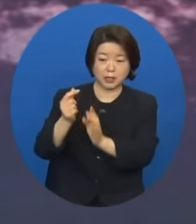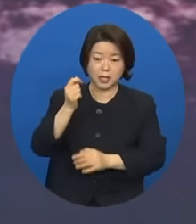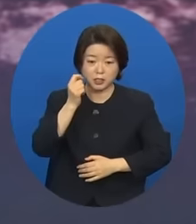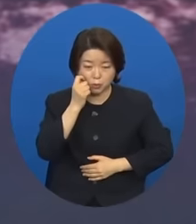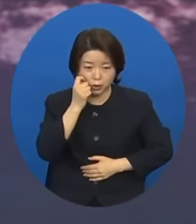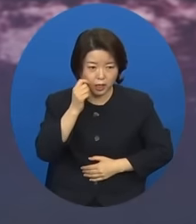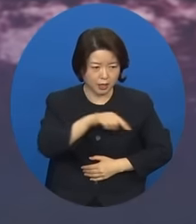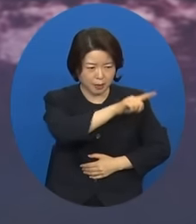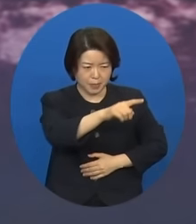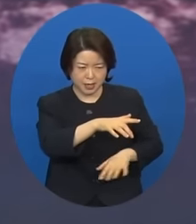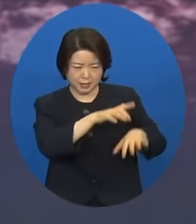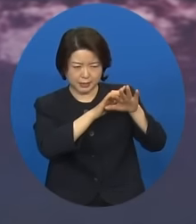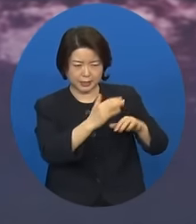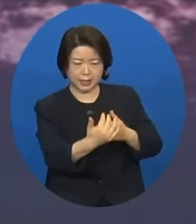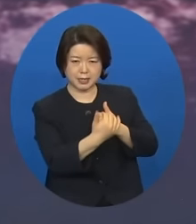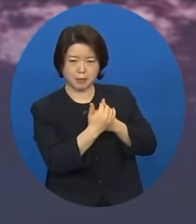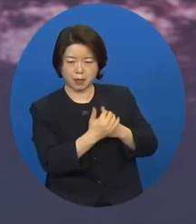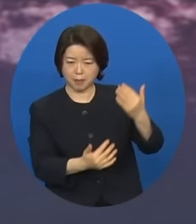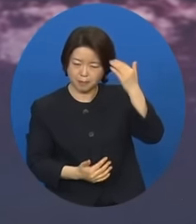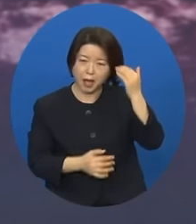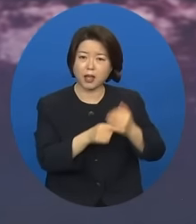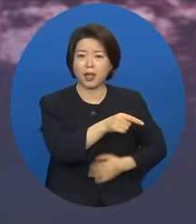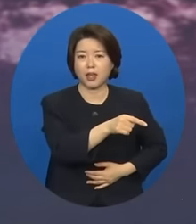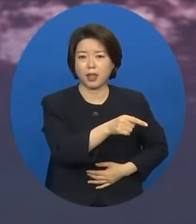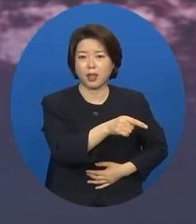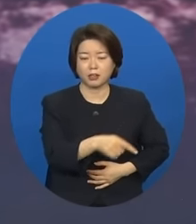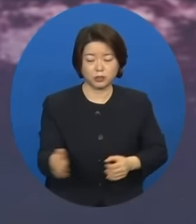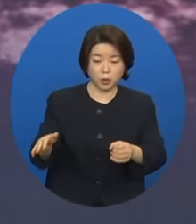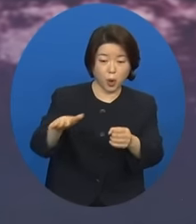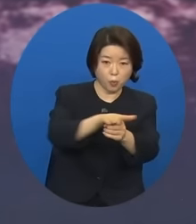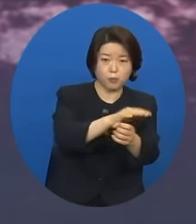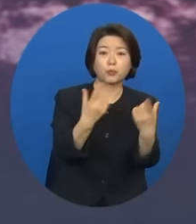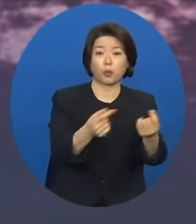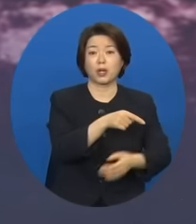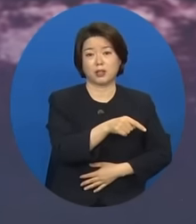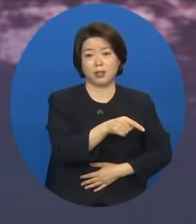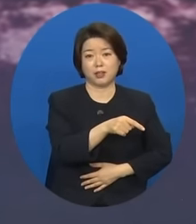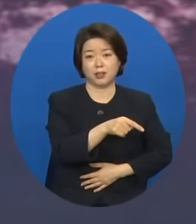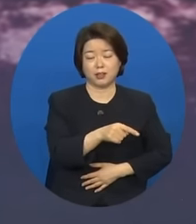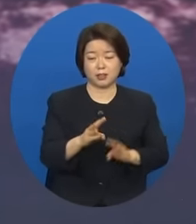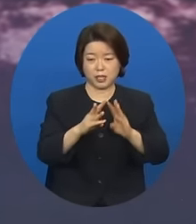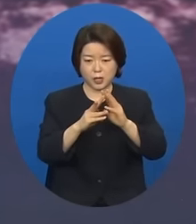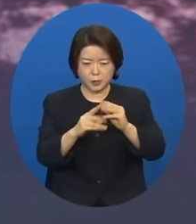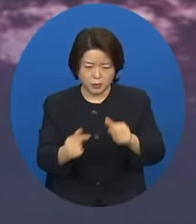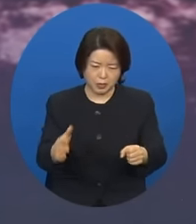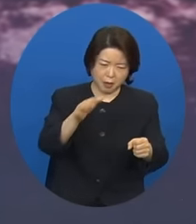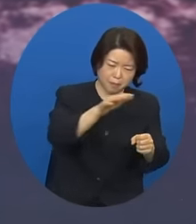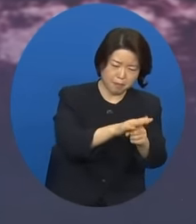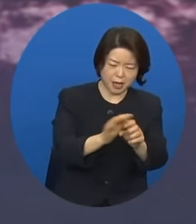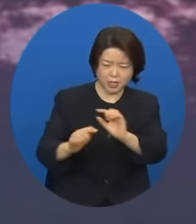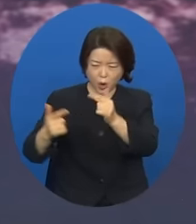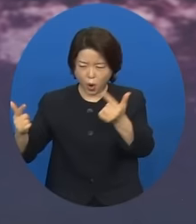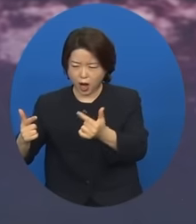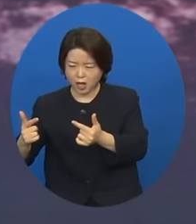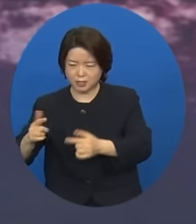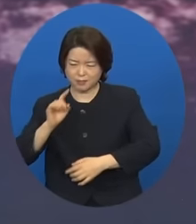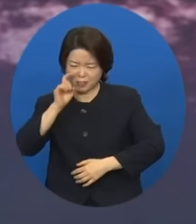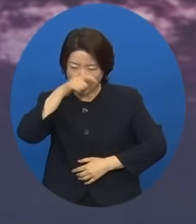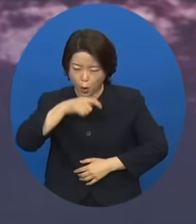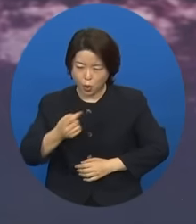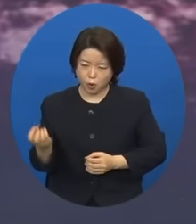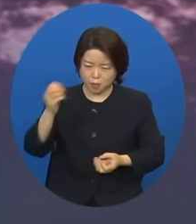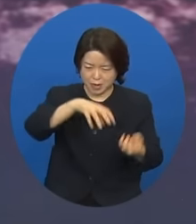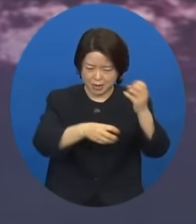말하는 문제라는 겁니다 흙으로 매워져 있고 온갖 잡동산 가득차 있는 거예요